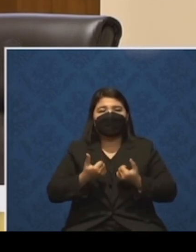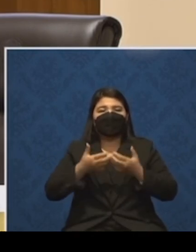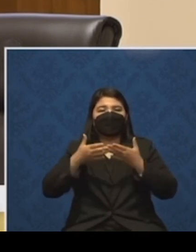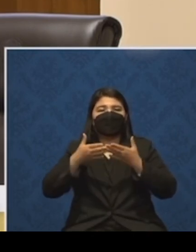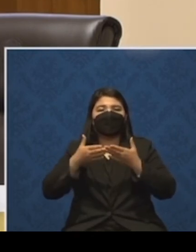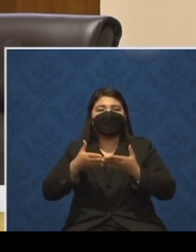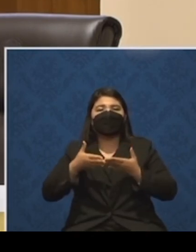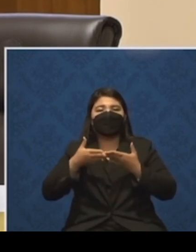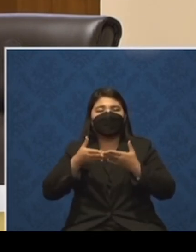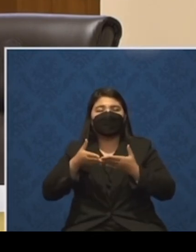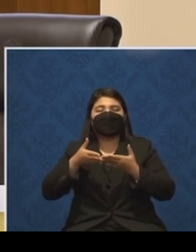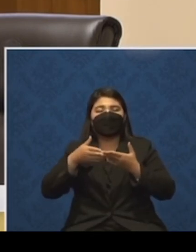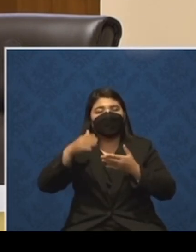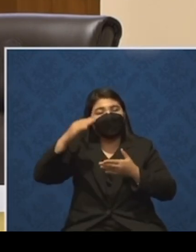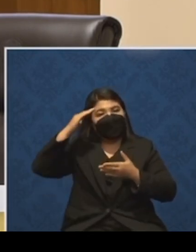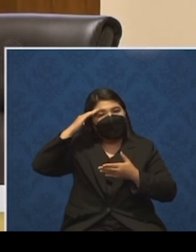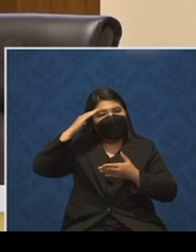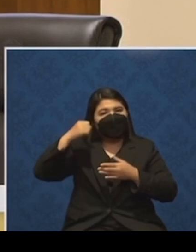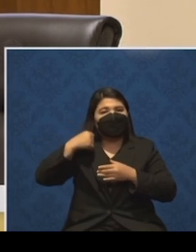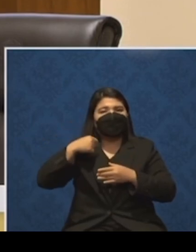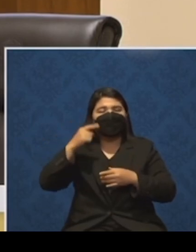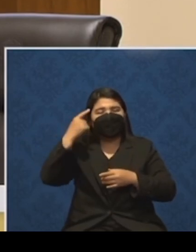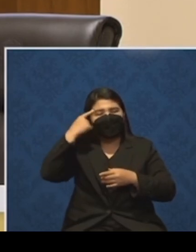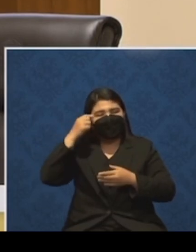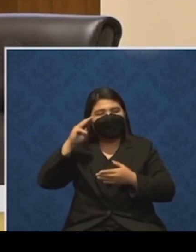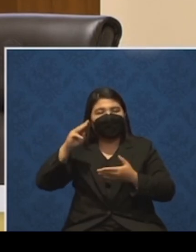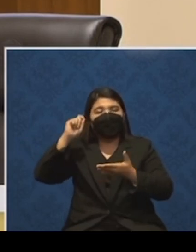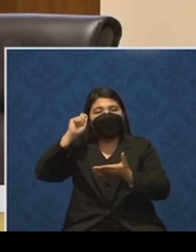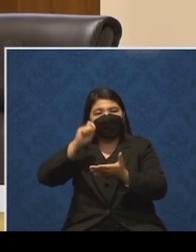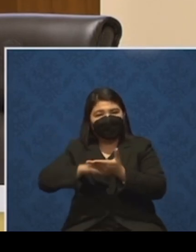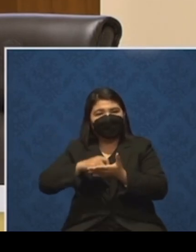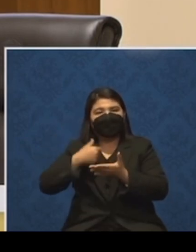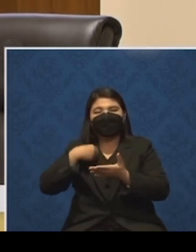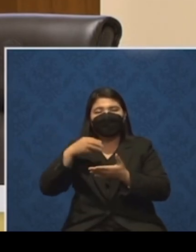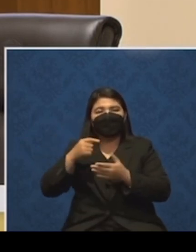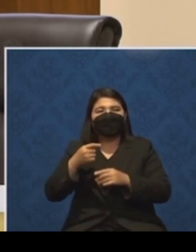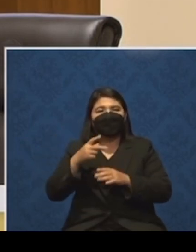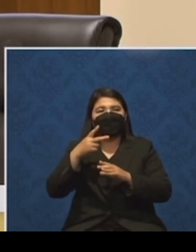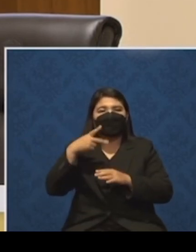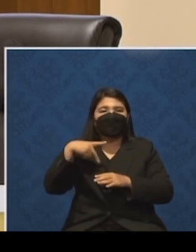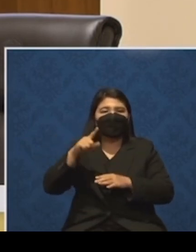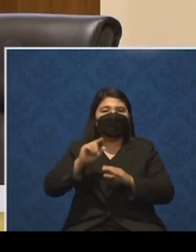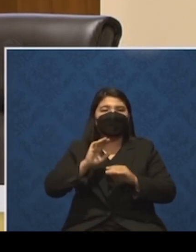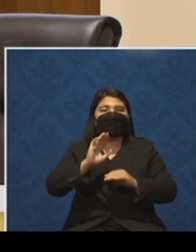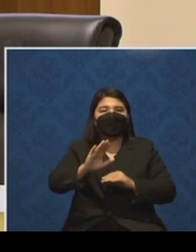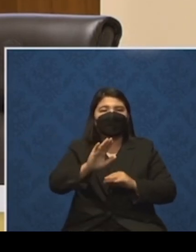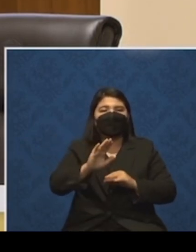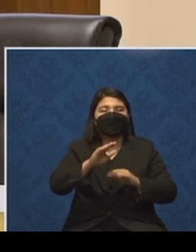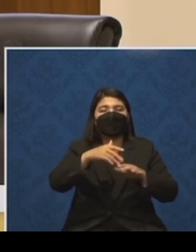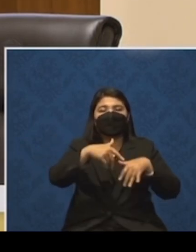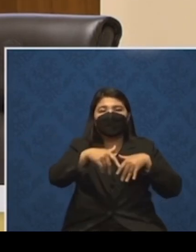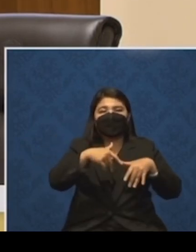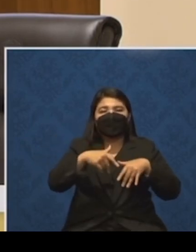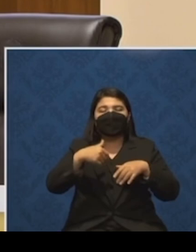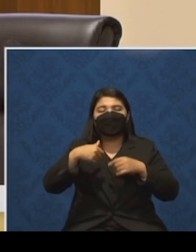ากองทัพเรือจะยึดถือสัญญายึดถือผลประโยชน์ของชาติยึดถือผลประโยชน์ของกองทัพเรือเป็นสำคั